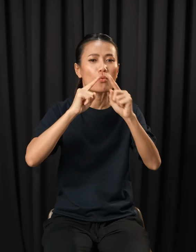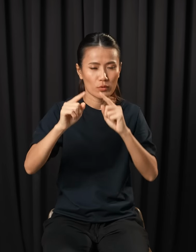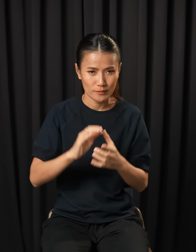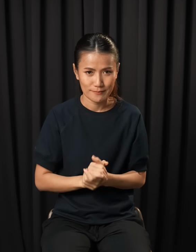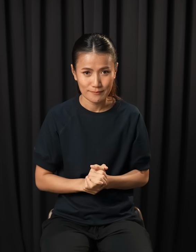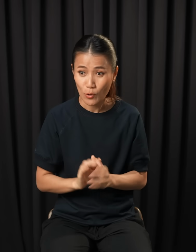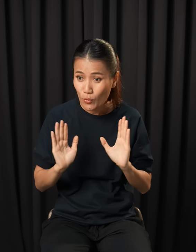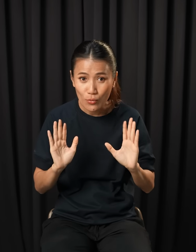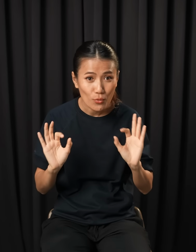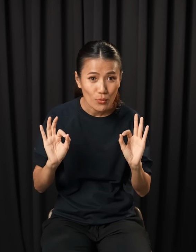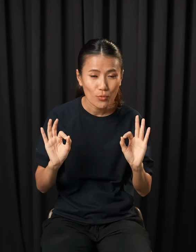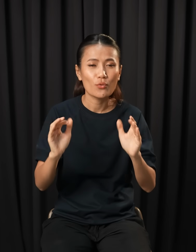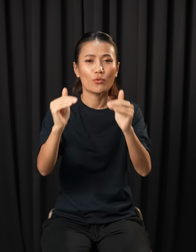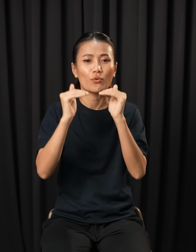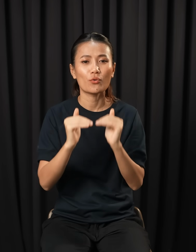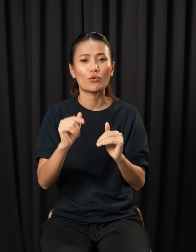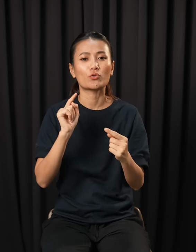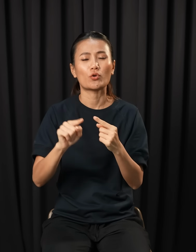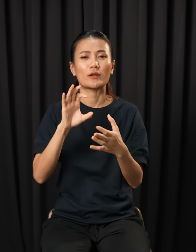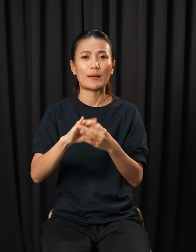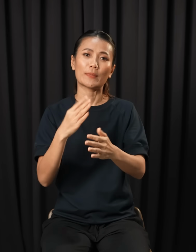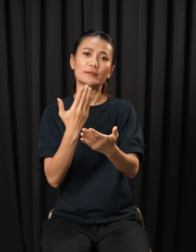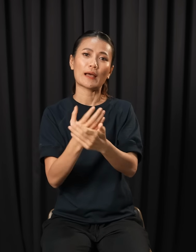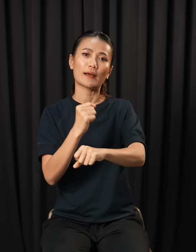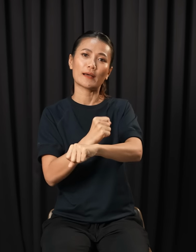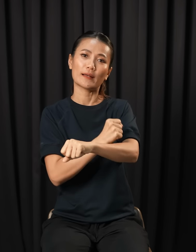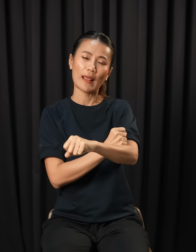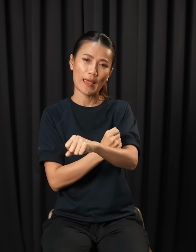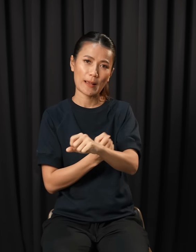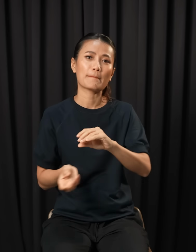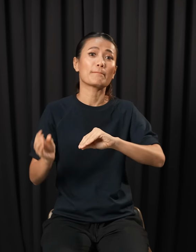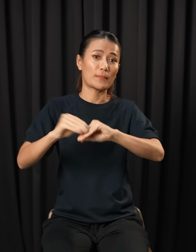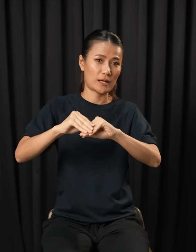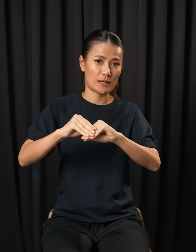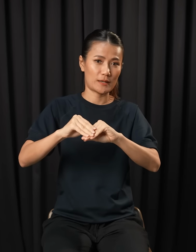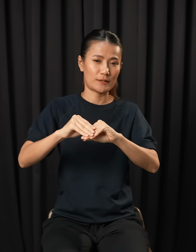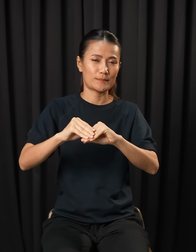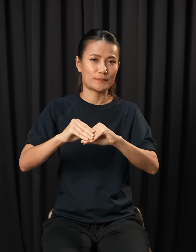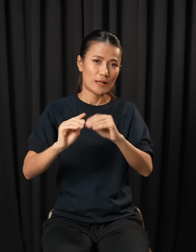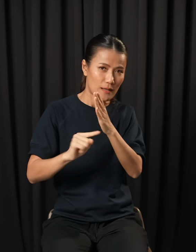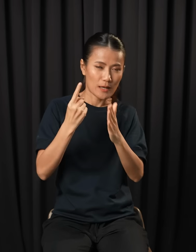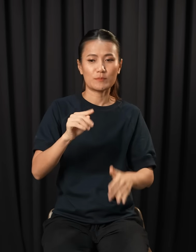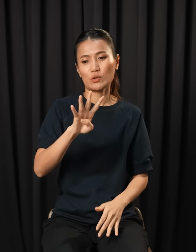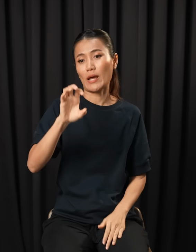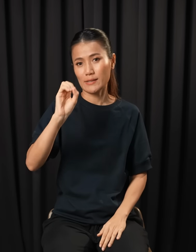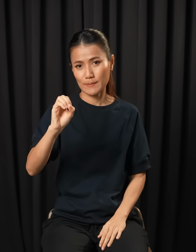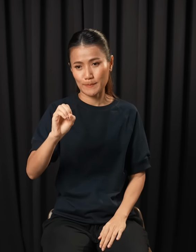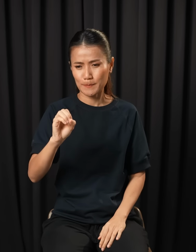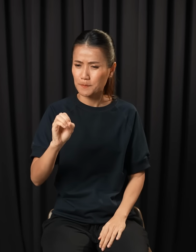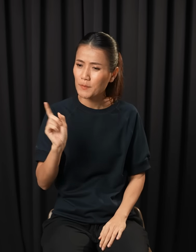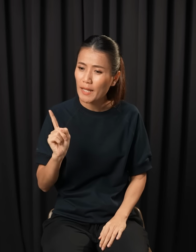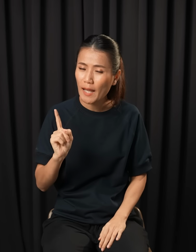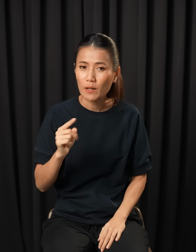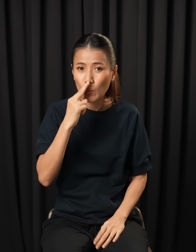ไปต่อรองกันเราเสนอว่าเป็นแบบนี้ถ้าเกิดคนอื่นเห็นว่ายังไงก็คุยกัน โอเคอ่ะ น่าจะเคลียร์ไหมคะ โอเค ไปเรื่องของการขึ้นค่าแรงหน่อยค่ะ